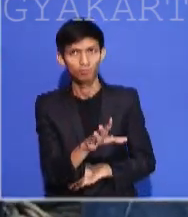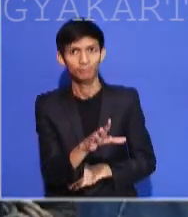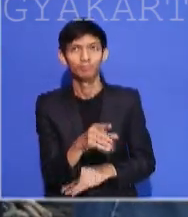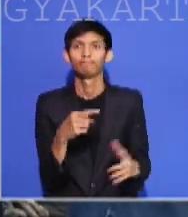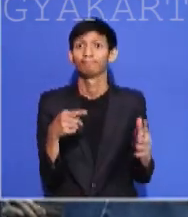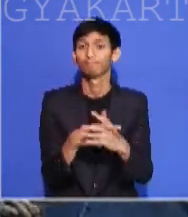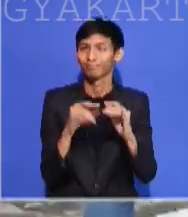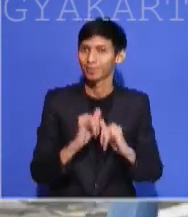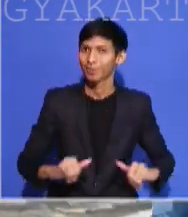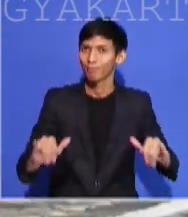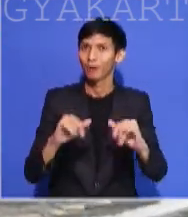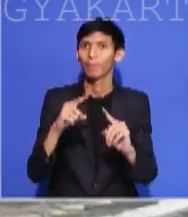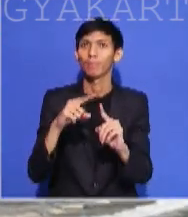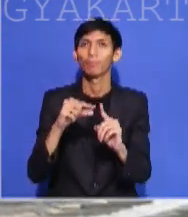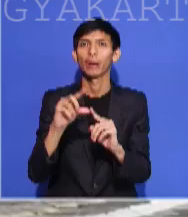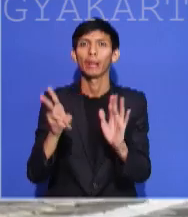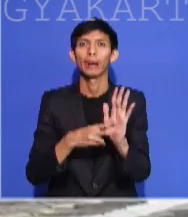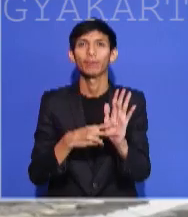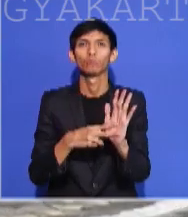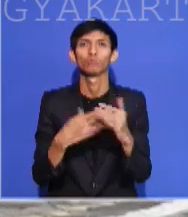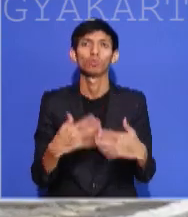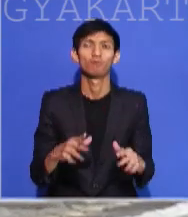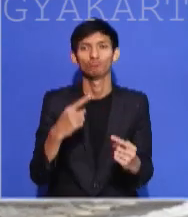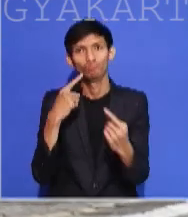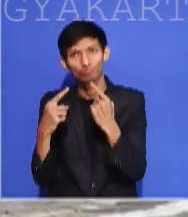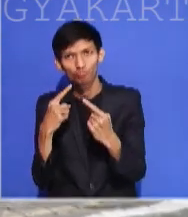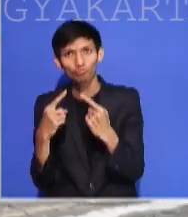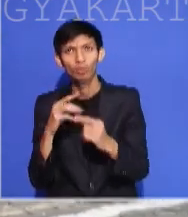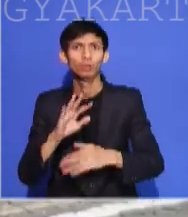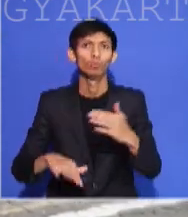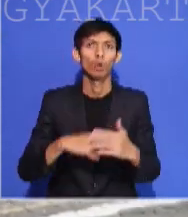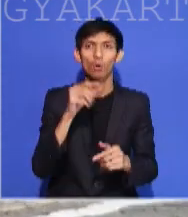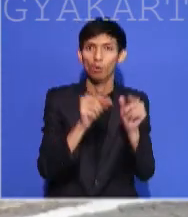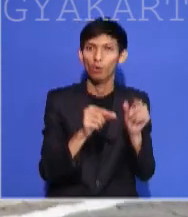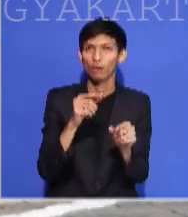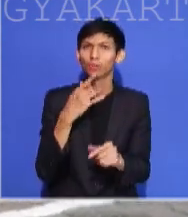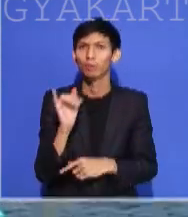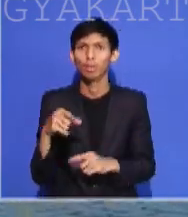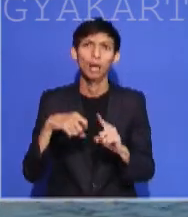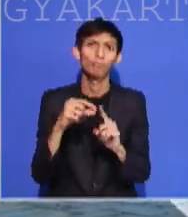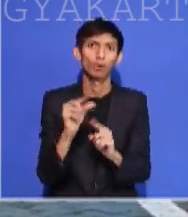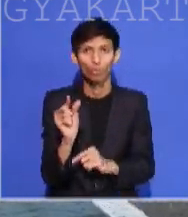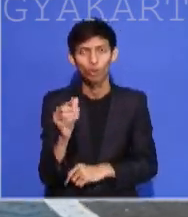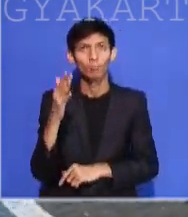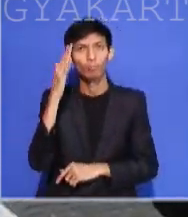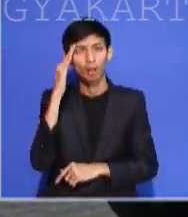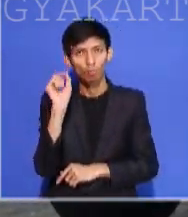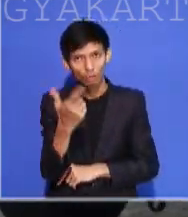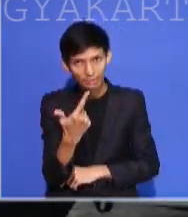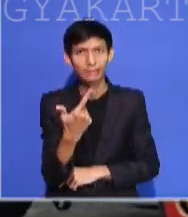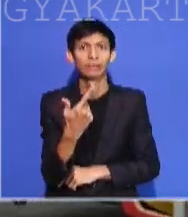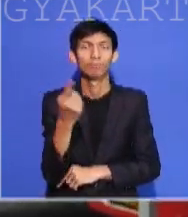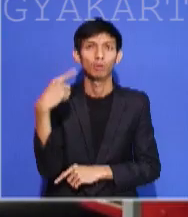PLN up3 Yogyakarta telah melakukan koordinasi dengan para pemangku kepentingan seperti KPU Polda Korem serta